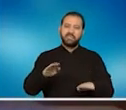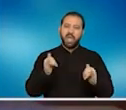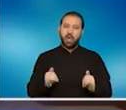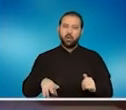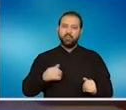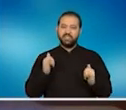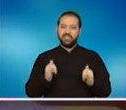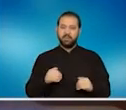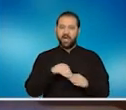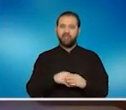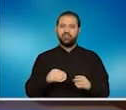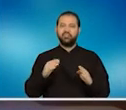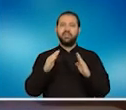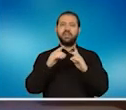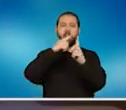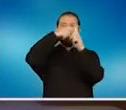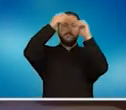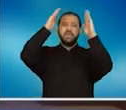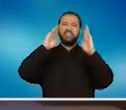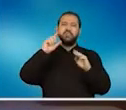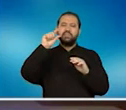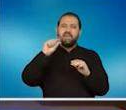Acum suntem aici în capela